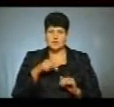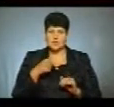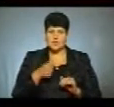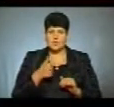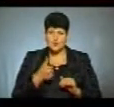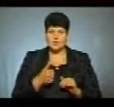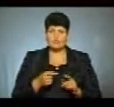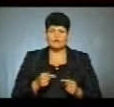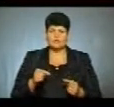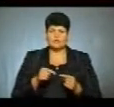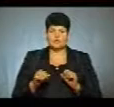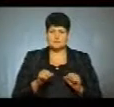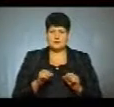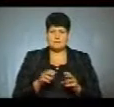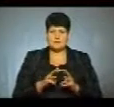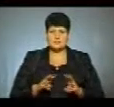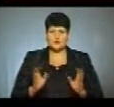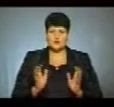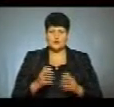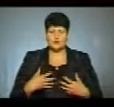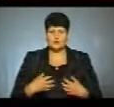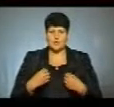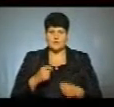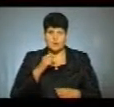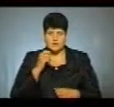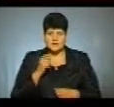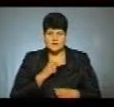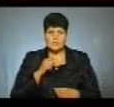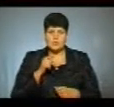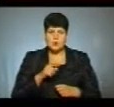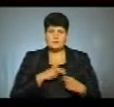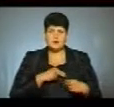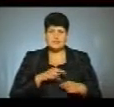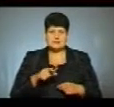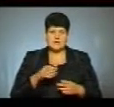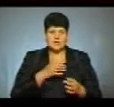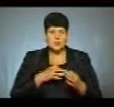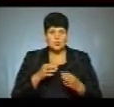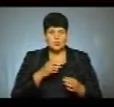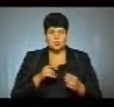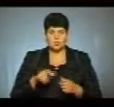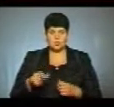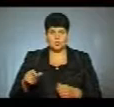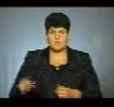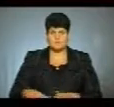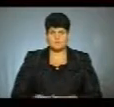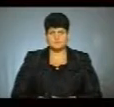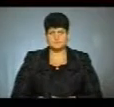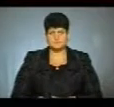року відповідно до розпорядження Міністерства охорони здоров'я України. Його працівники консультують людей, розповіла Галина